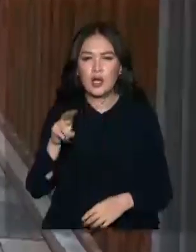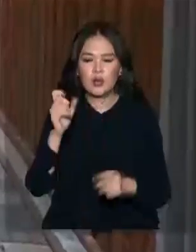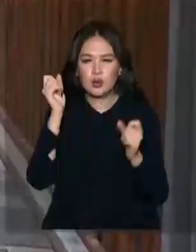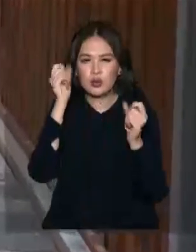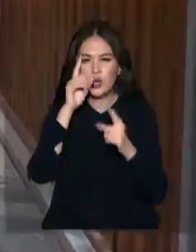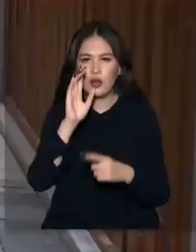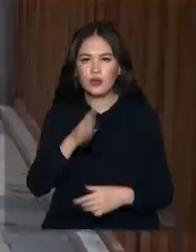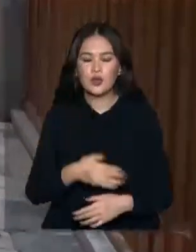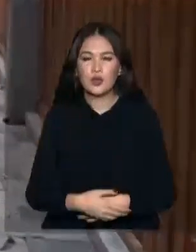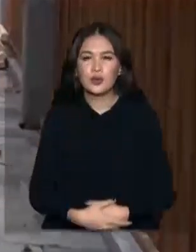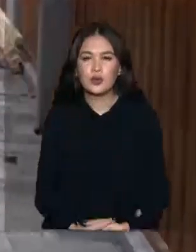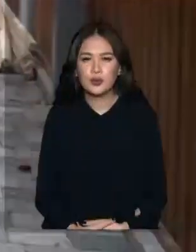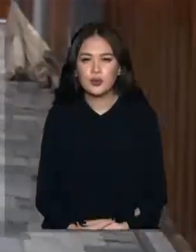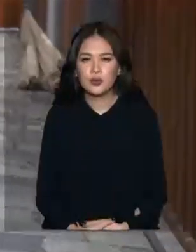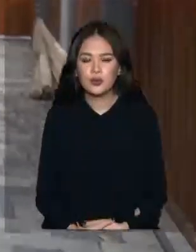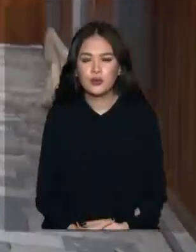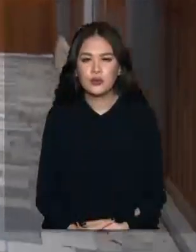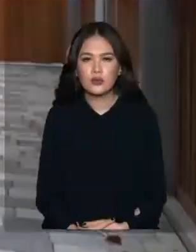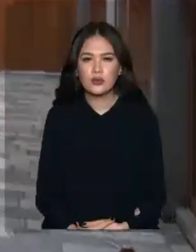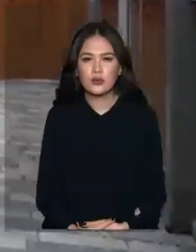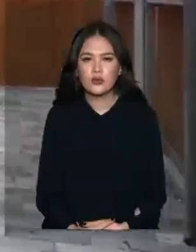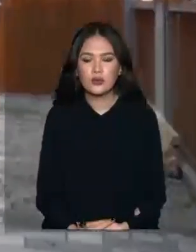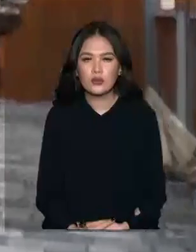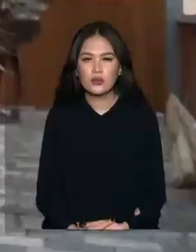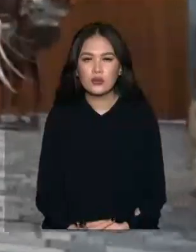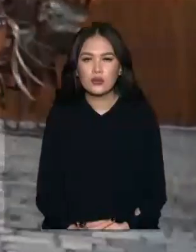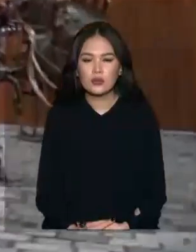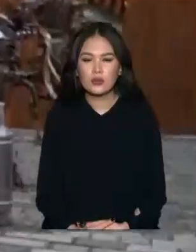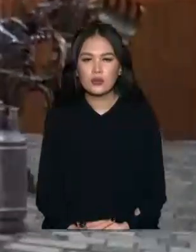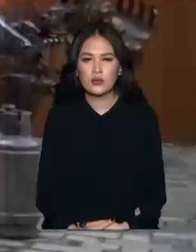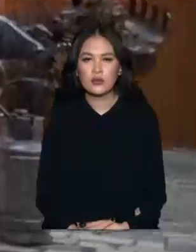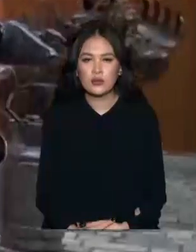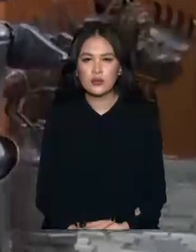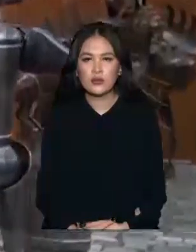Құралай Алтынбекқызы, Индира Баймұхамед, Михаил Казначеев, жаңа уақыт, Петропавлдан.